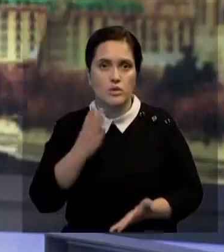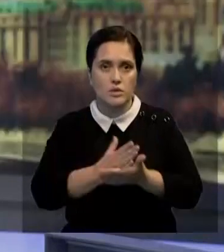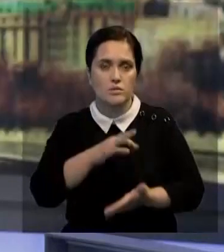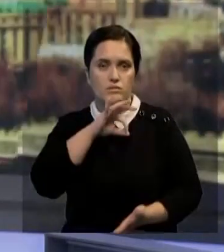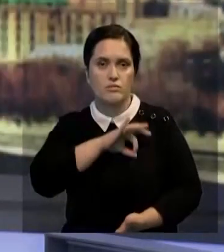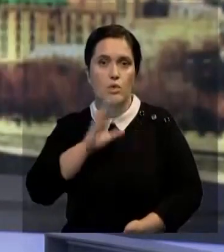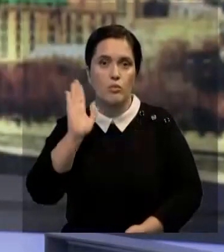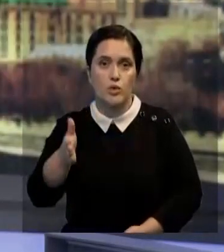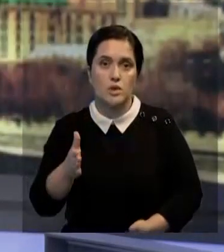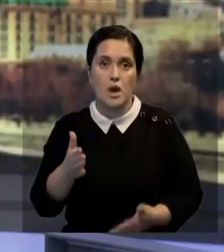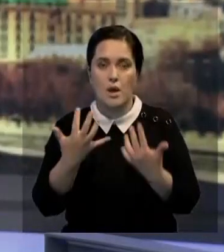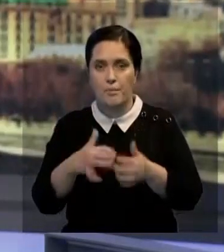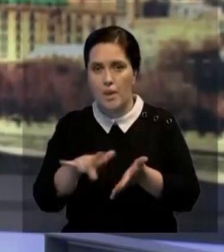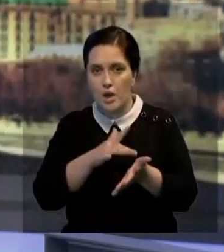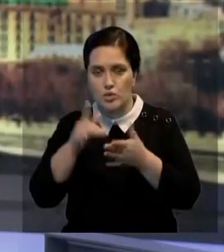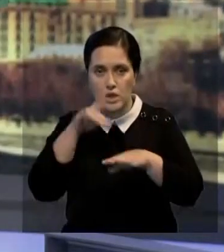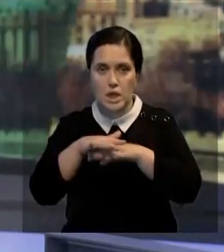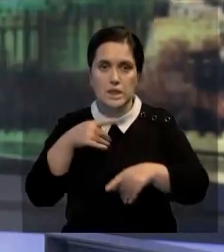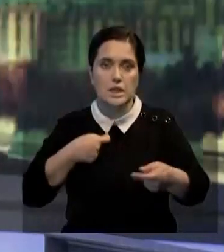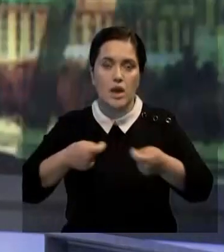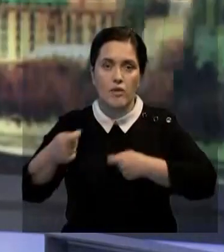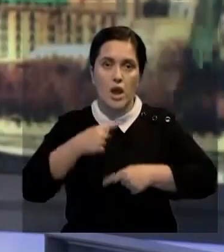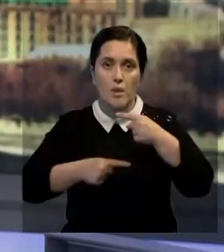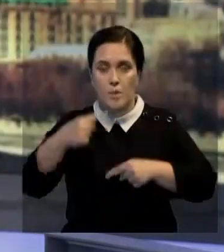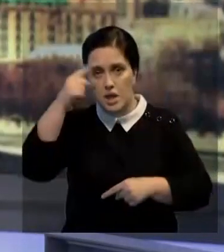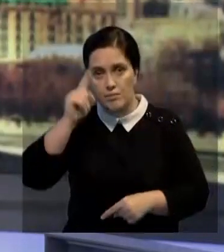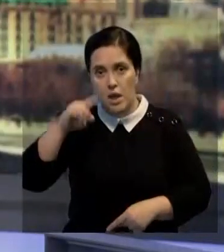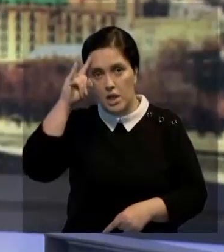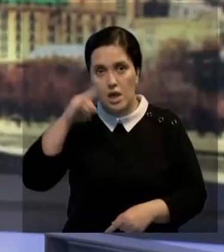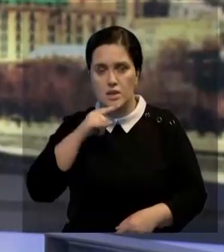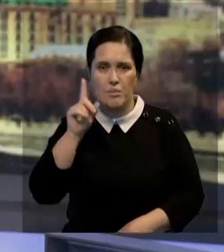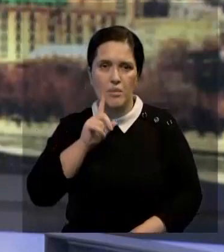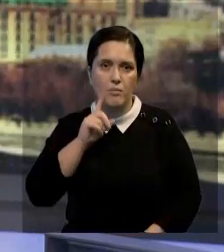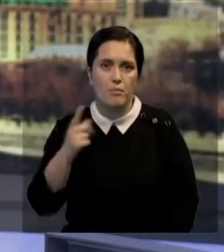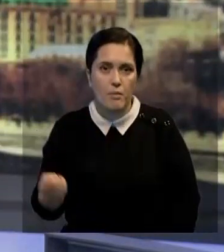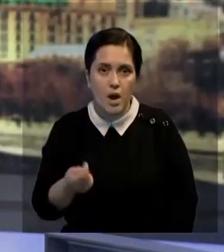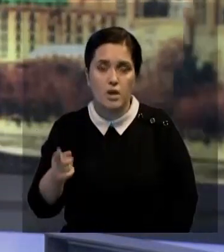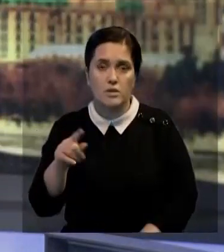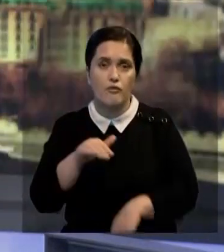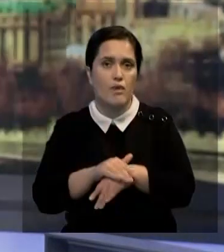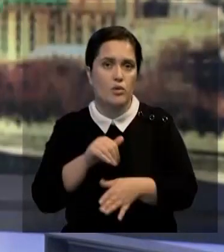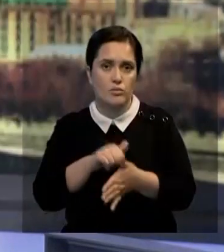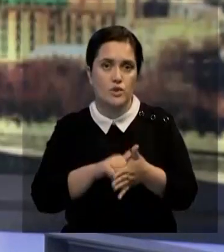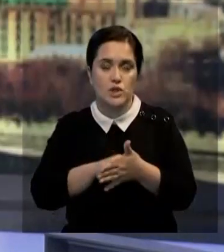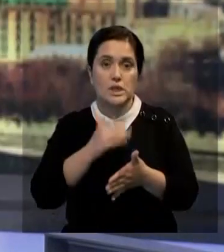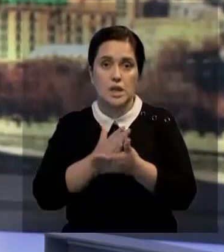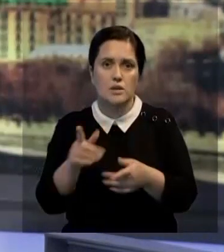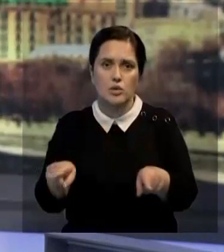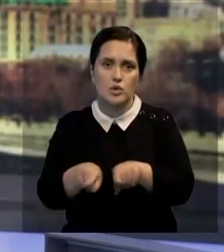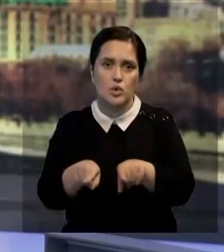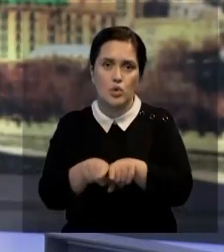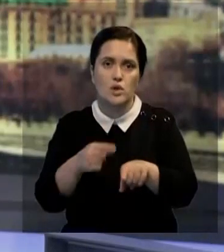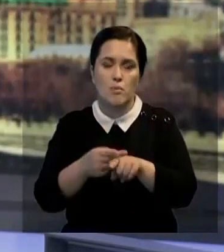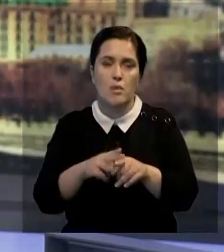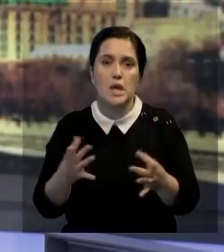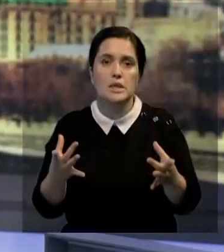подсчетам аналитиков, товарооборот Азербайджана и Казахстана пока не исчисляется в миллиардах долларов. Этому факту есть объяснение. У стран схожие по структуре